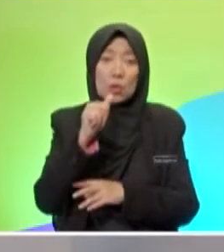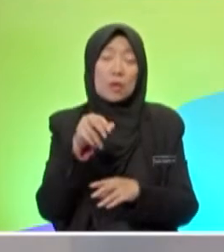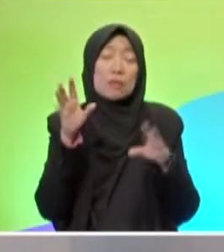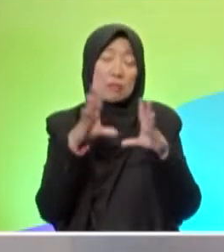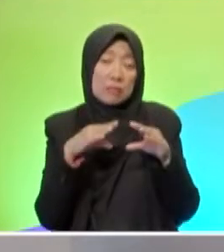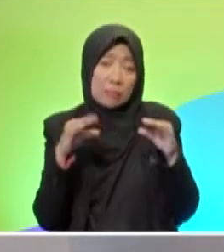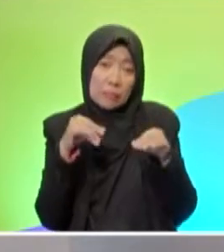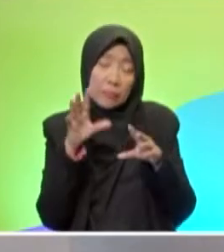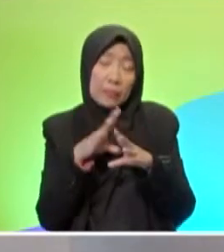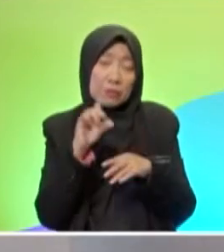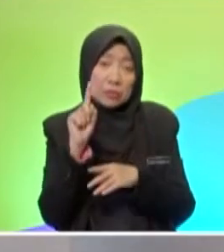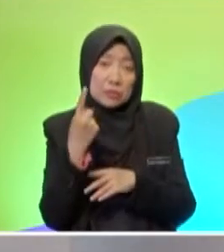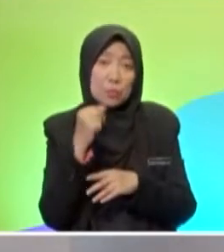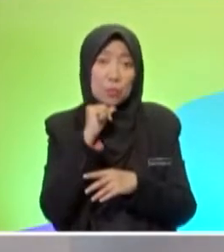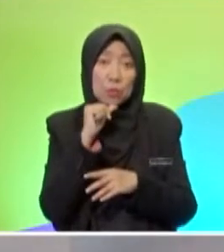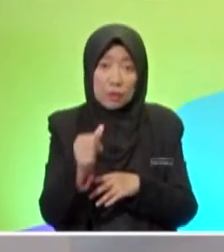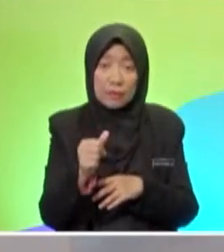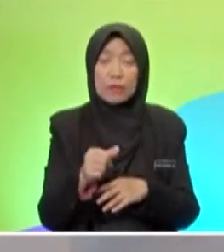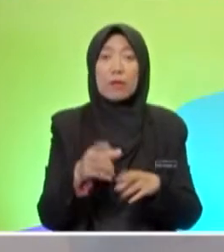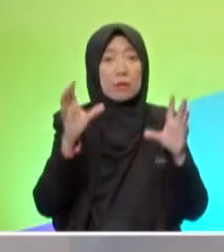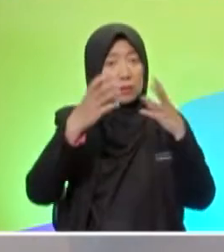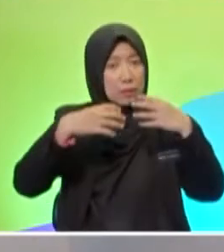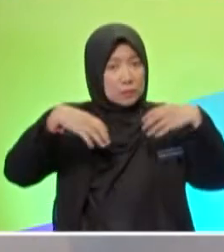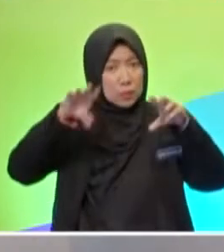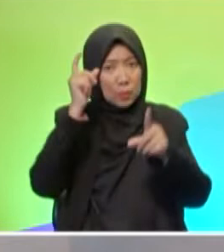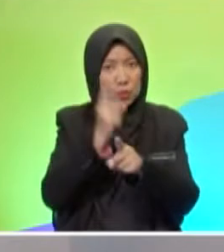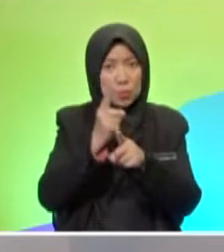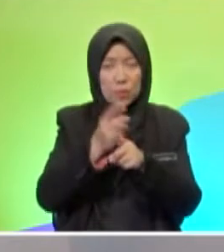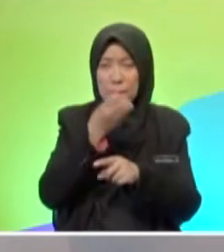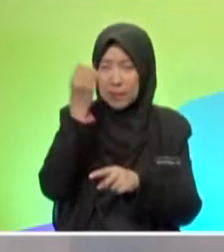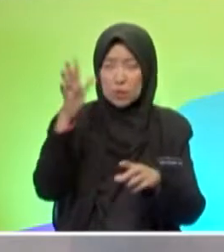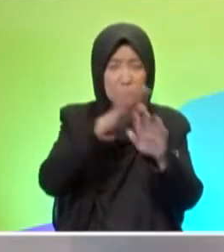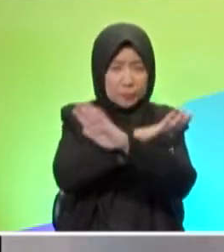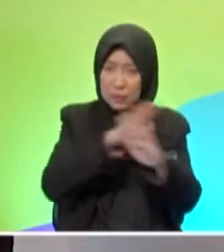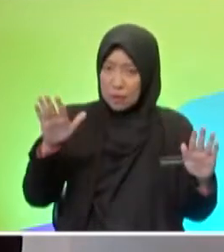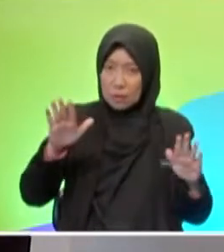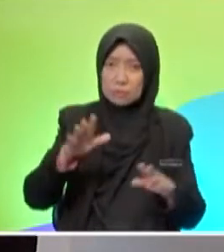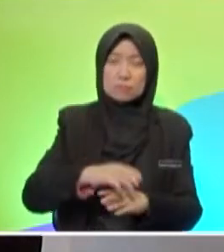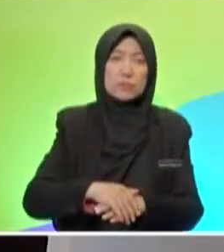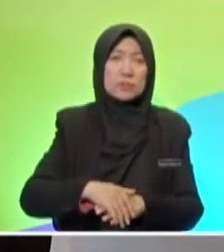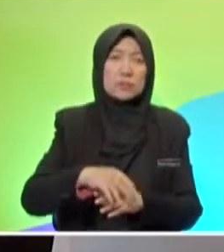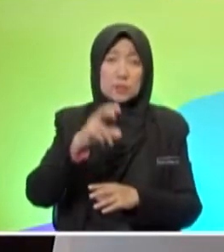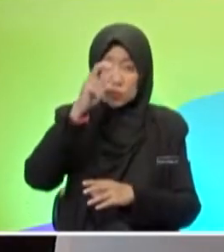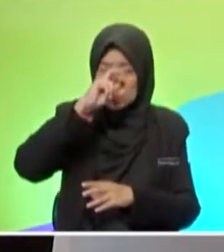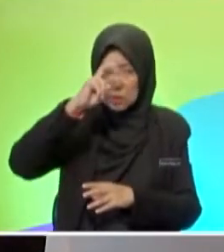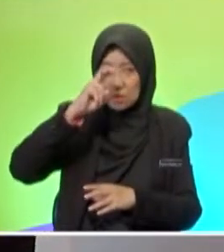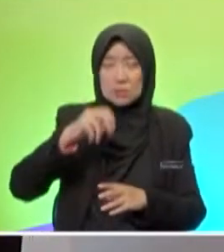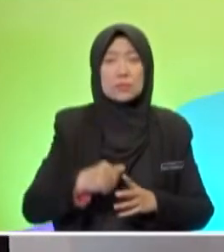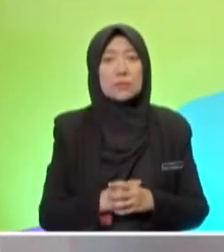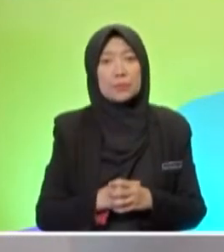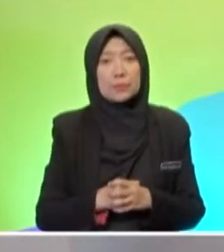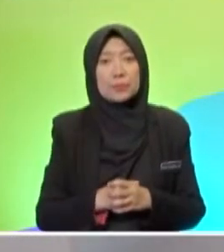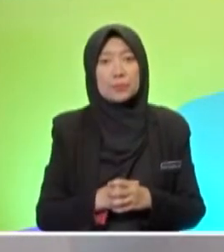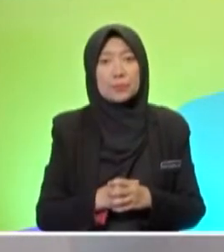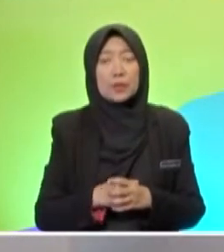dikenai tindak Katakan tidak memiliki the betul-betul kita tak tak Nah jadi kita akan bersama dengan anakmu Nikita kita